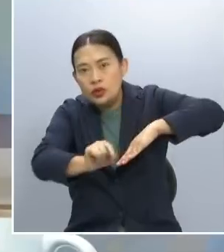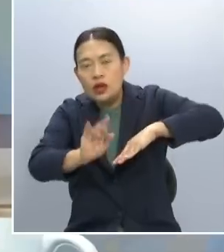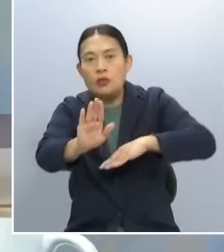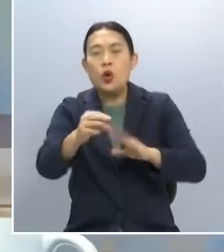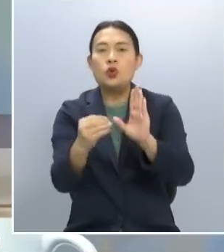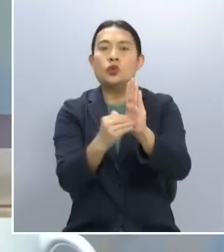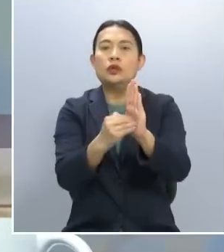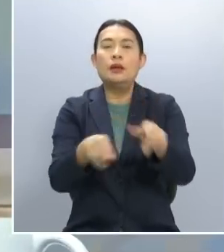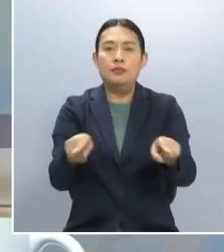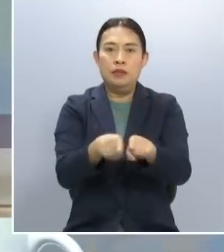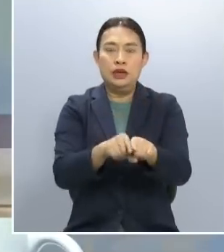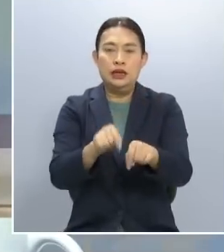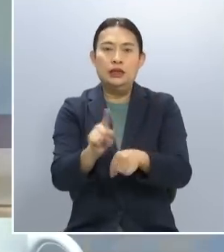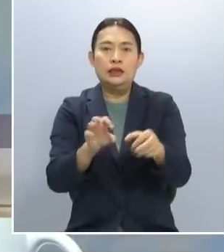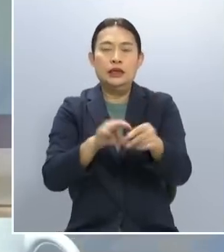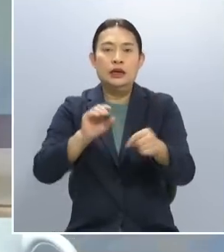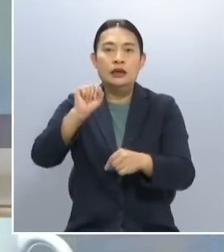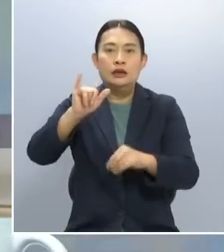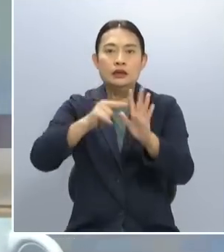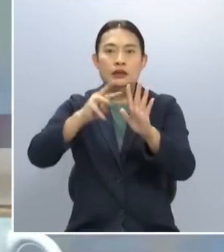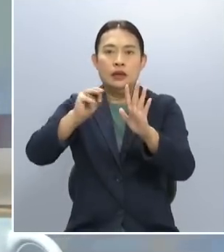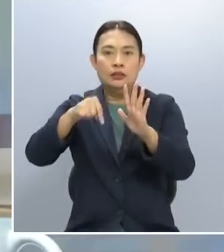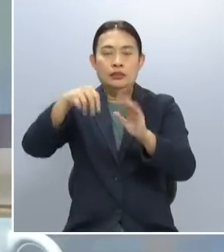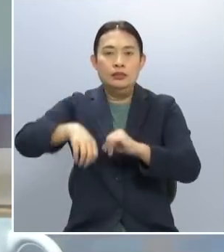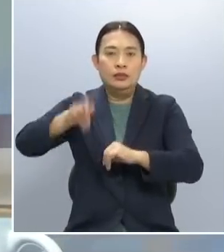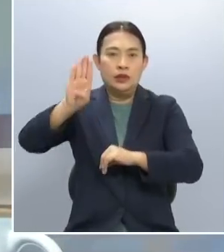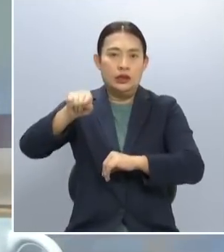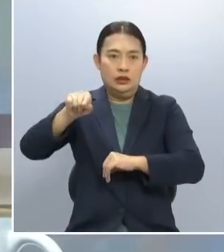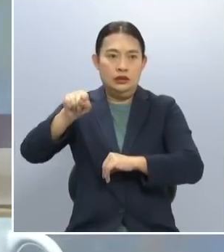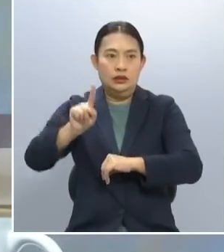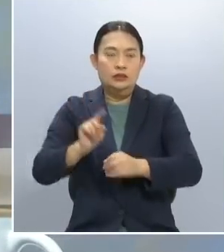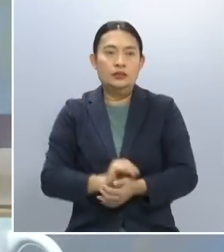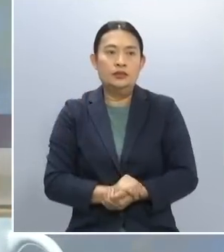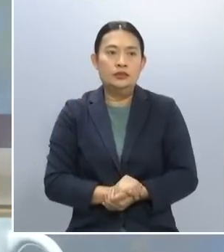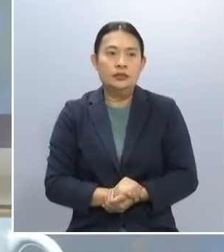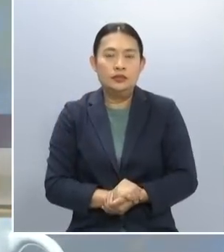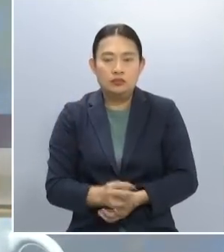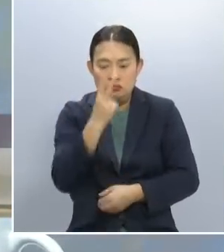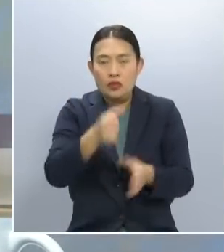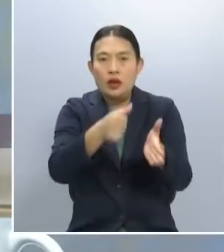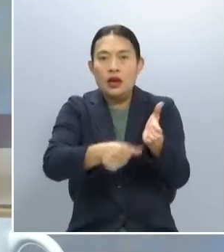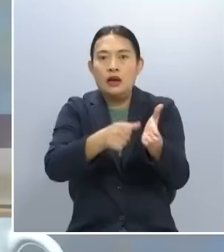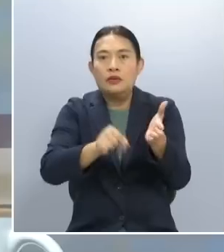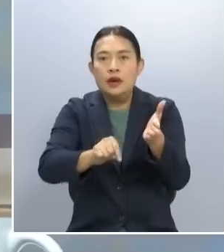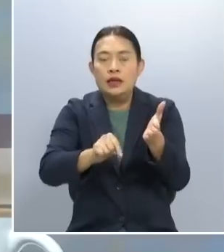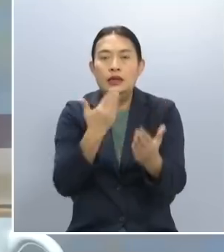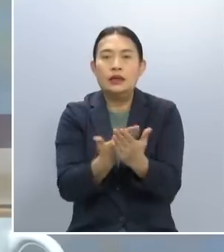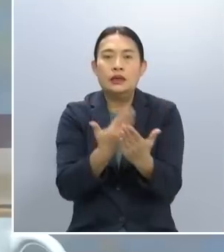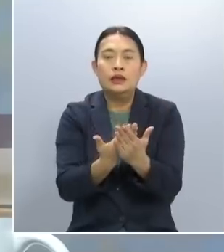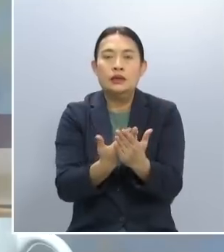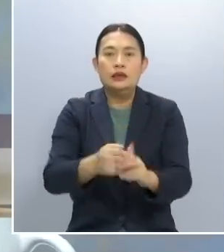นพการเหนืออมรเลิศรองกบาลเพื่อการของบริษัทสยามพาร์คบางกอกบิลค่าไฟเดือนมีนาคมที่ผ่านมา